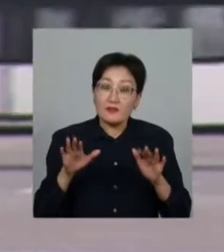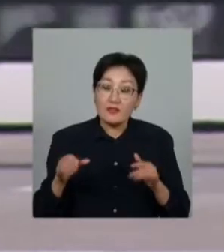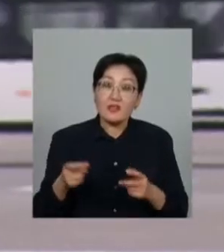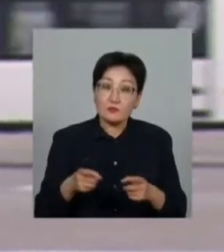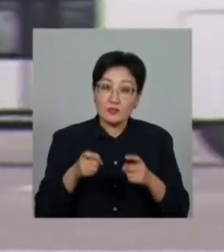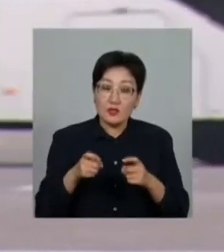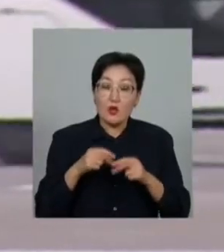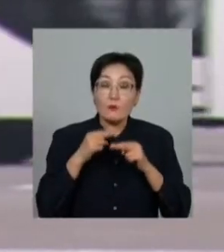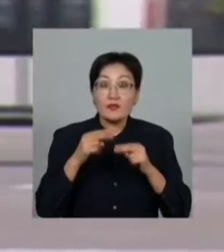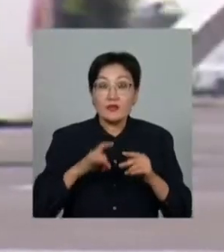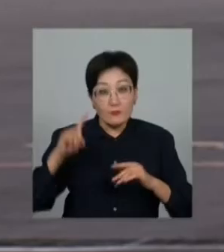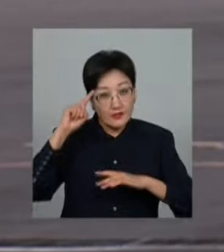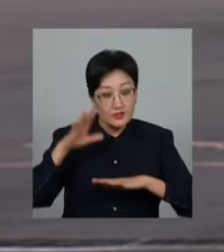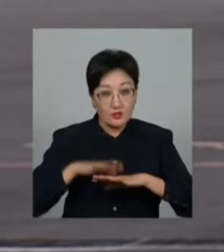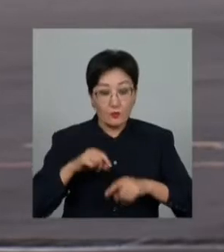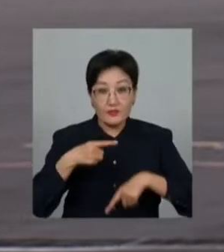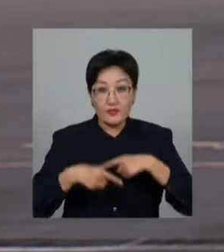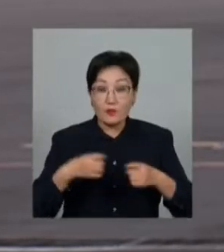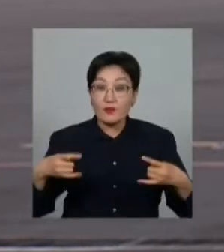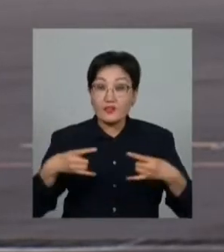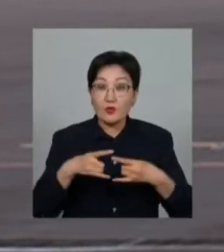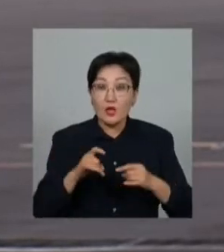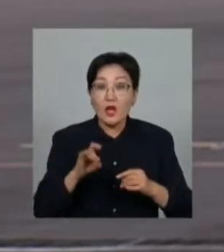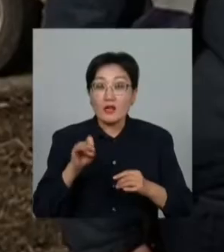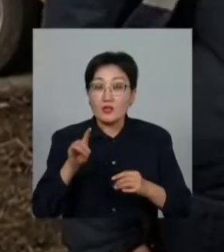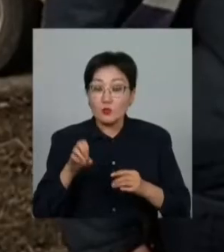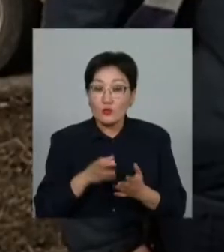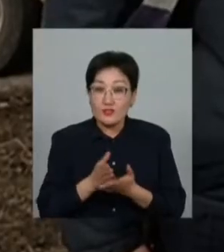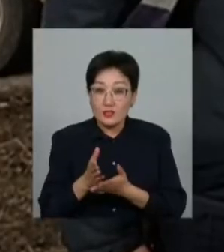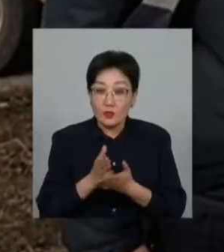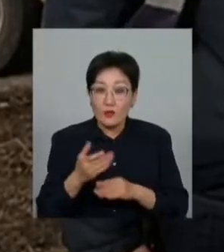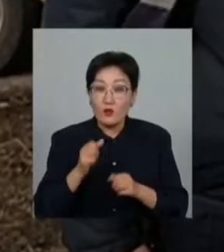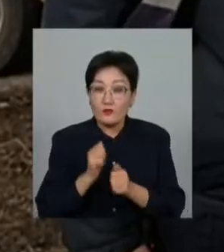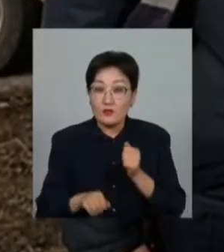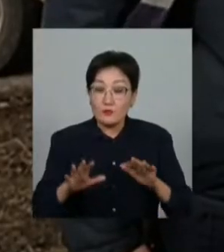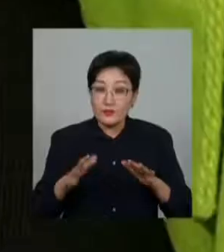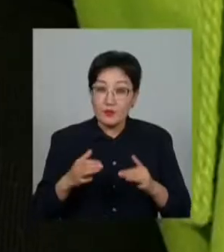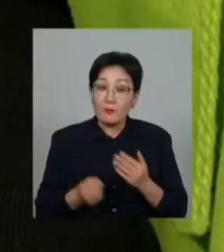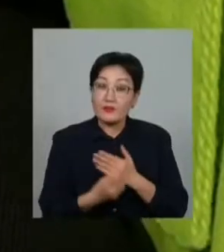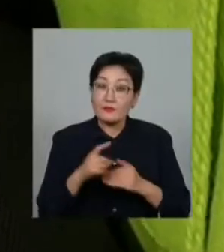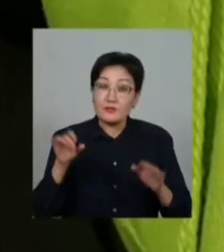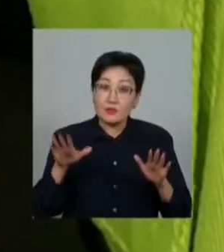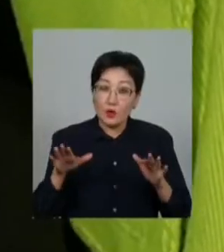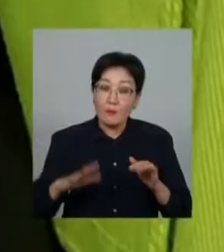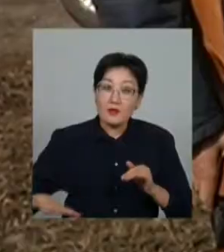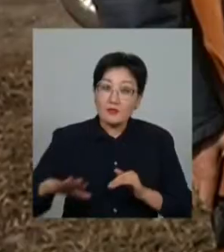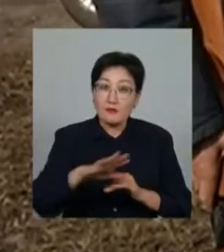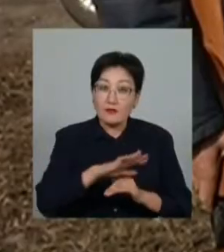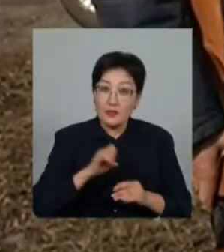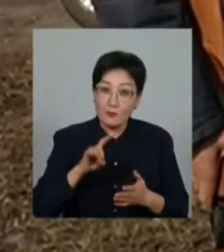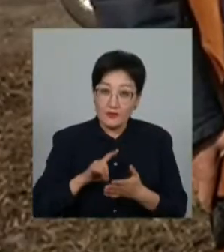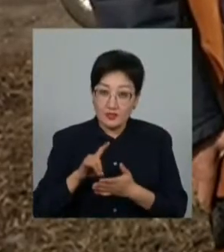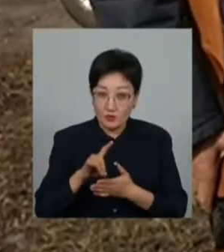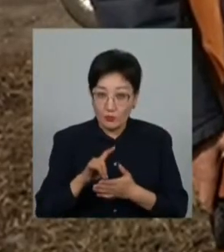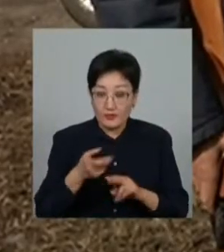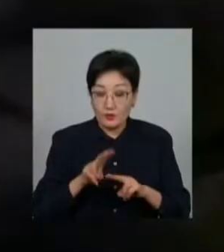обратиться к районным чиновникам через наш телеканал орнитологов заставили участившиеся случаи появления птиц на территории воздушной гавани